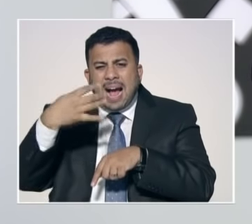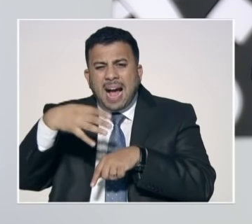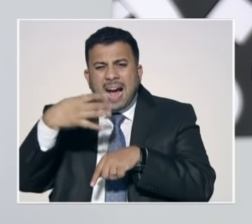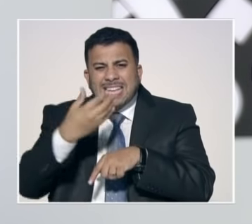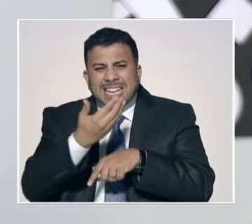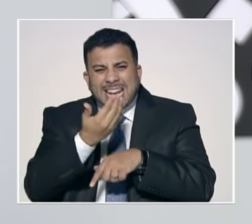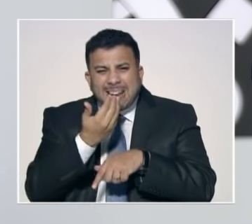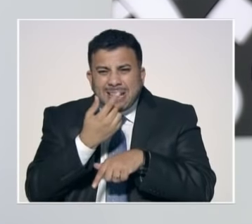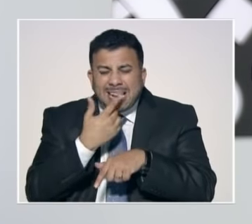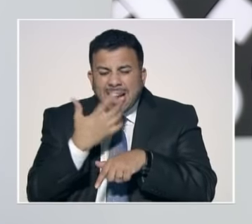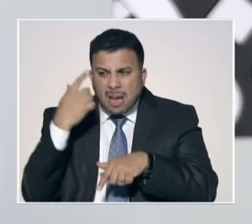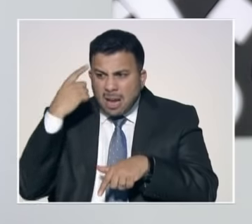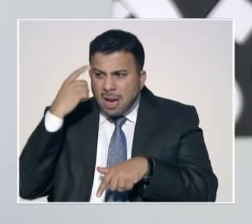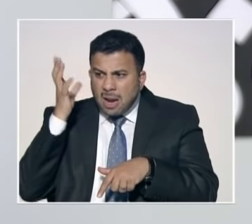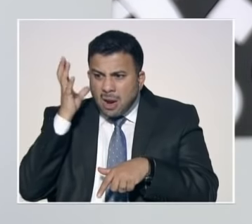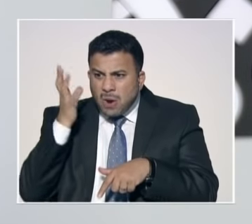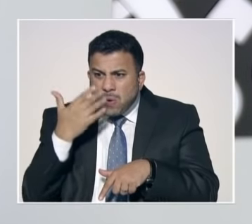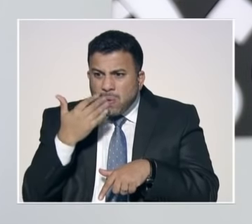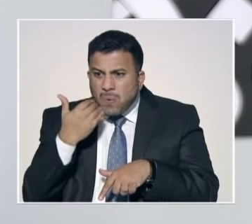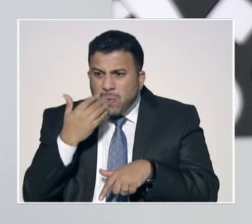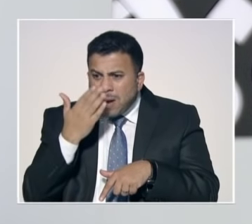يسجد. من نسي